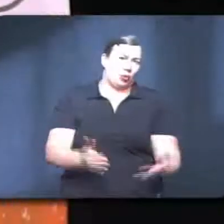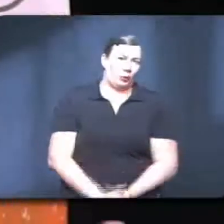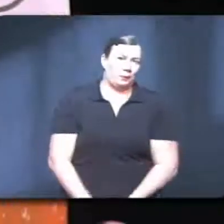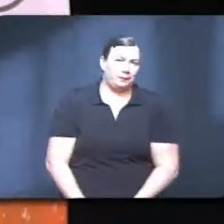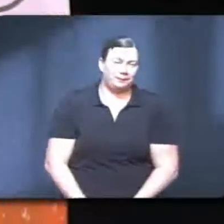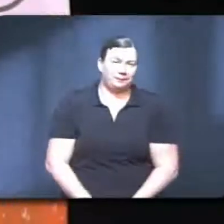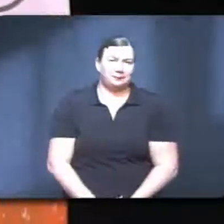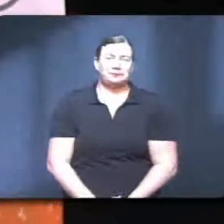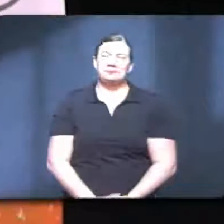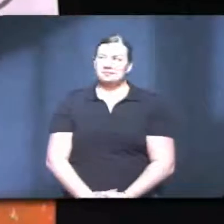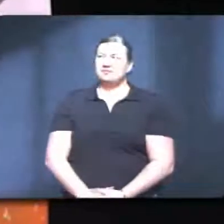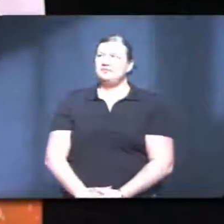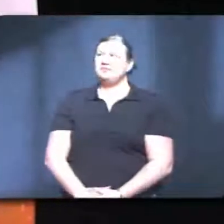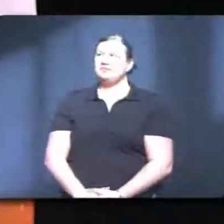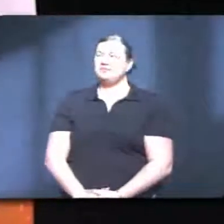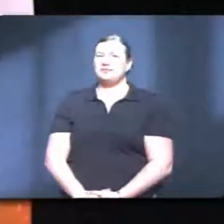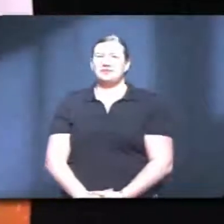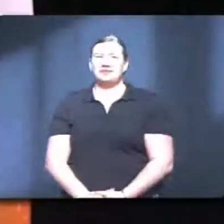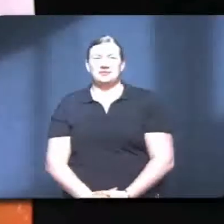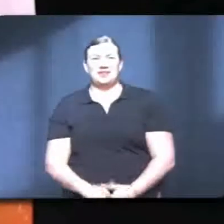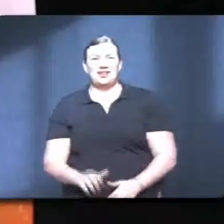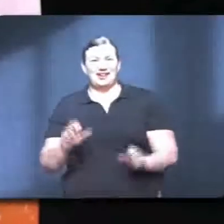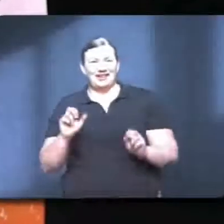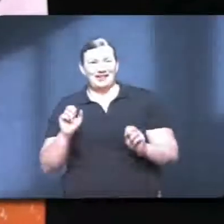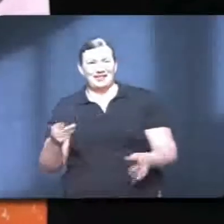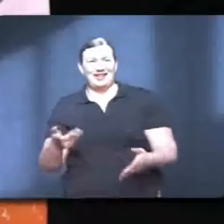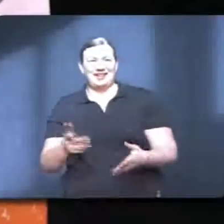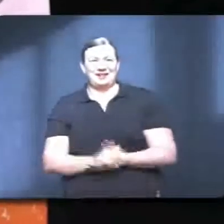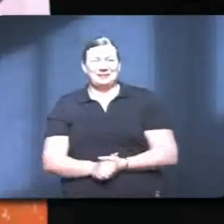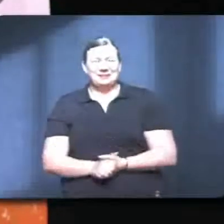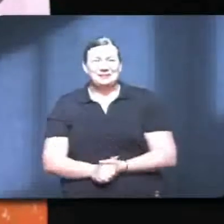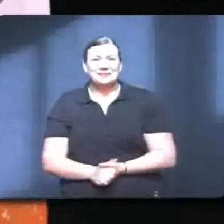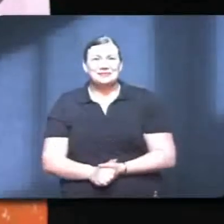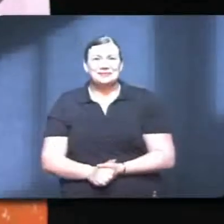ich habe einen nautische Metapher benutzt ihr seht es ist mir ernst